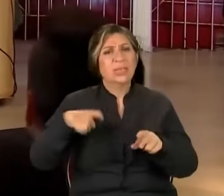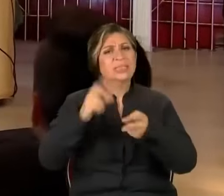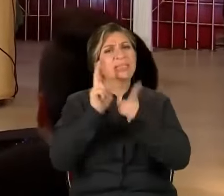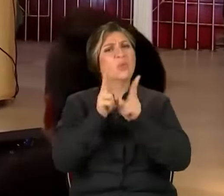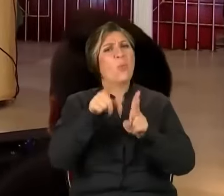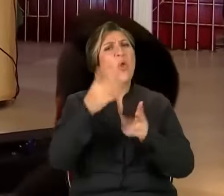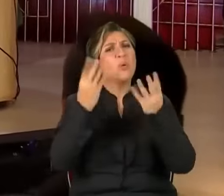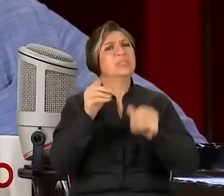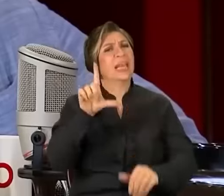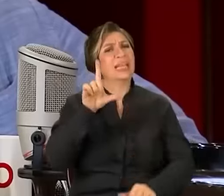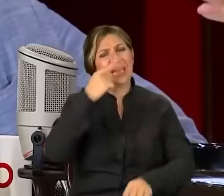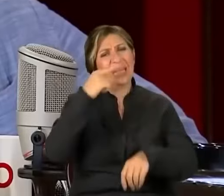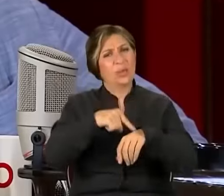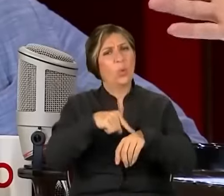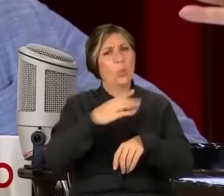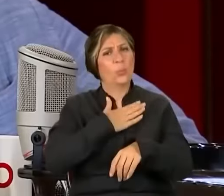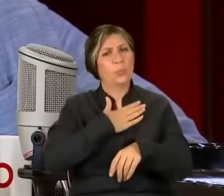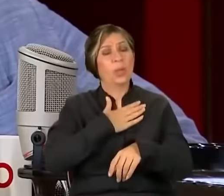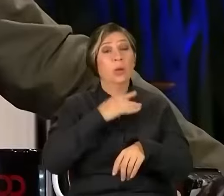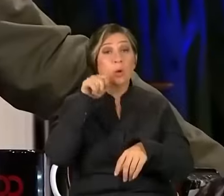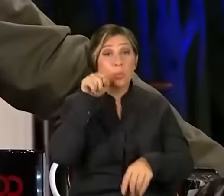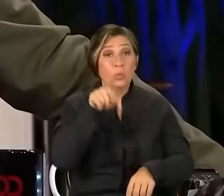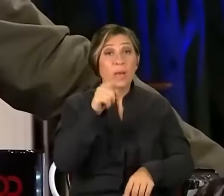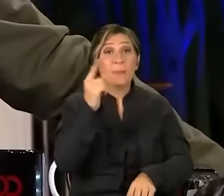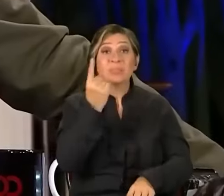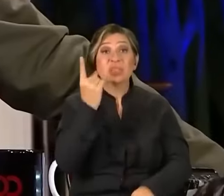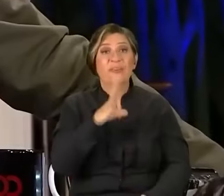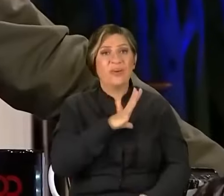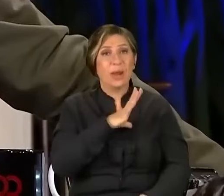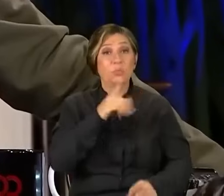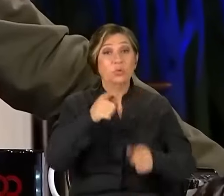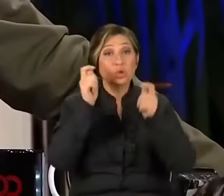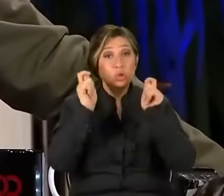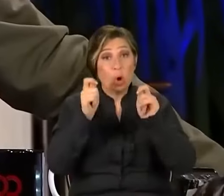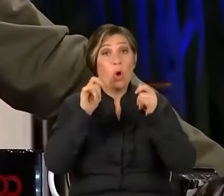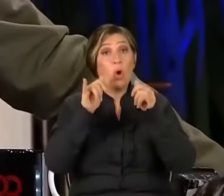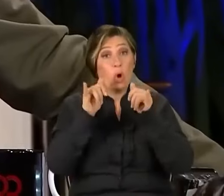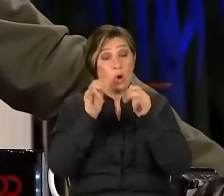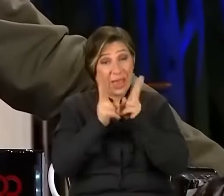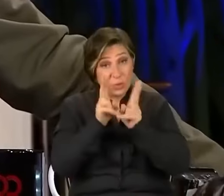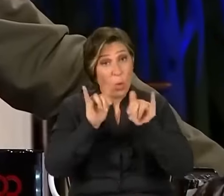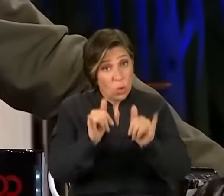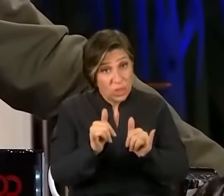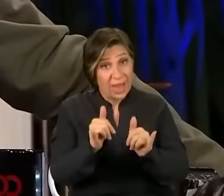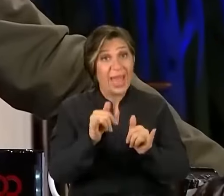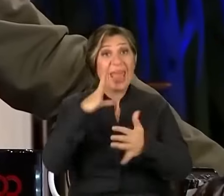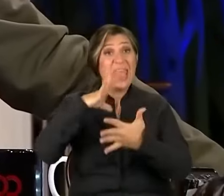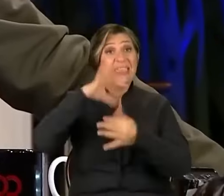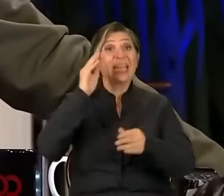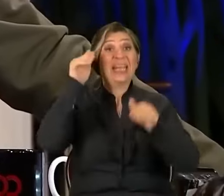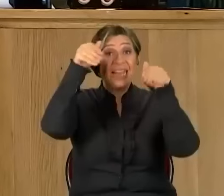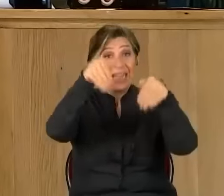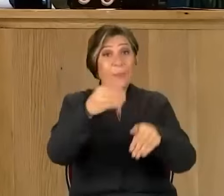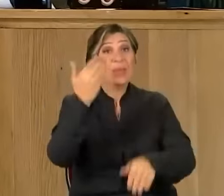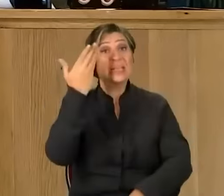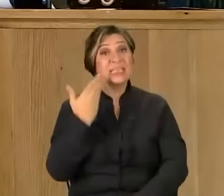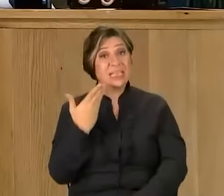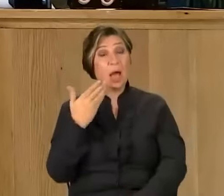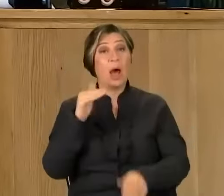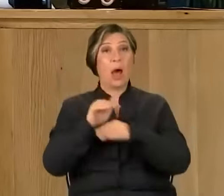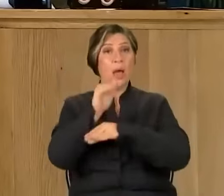şeylerin olması gerektiğine inanıyorum. Evet, bir de ama bunlara şöyle bir şey de var. Yani bu zor oyunlara hakikaten insanların gelip izlediği